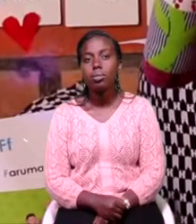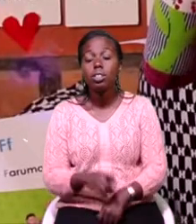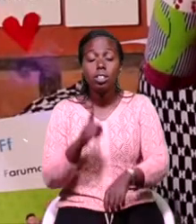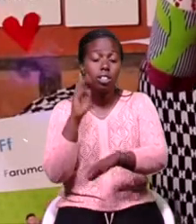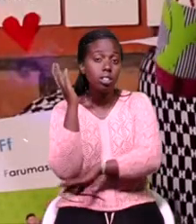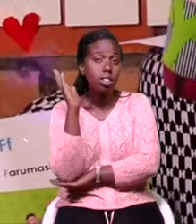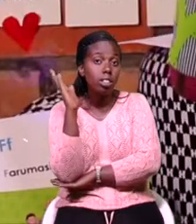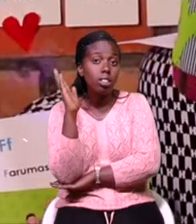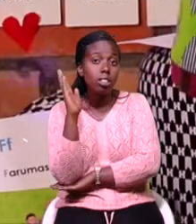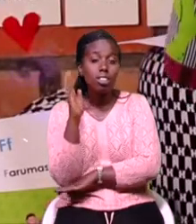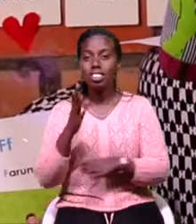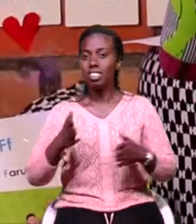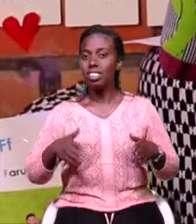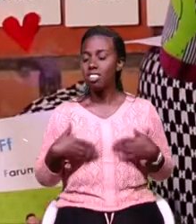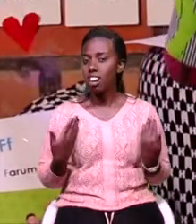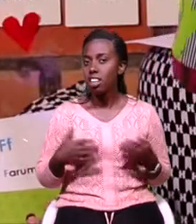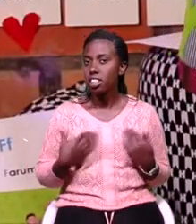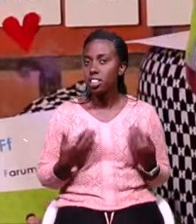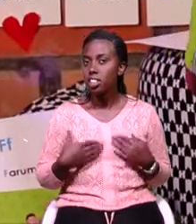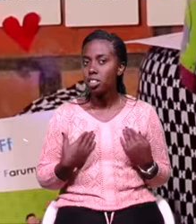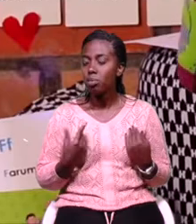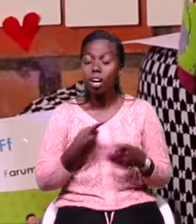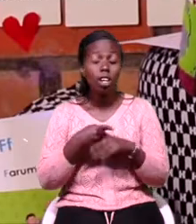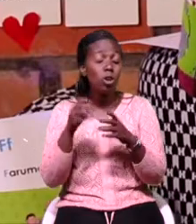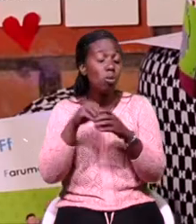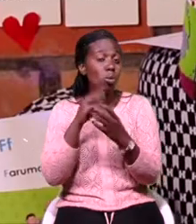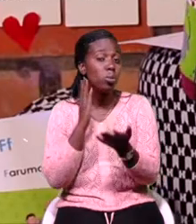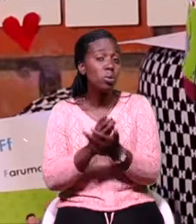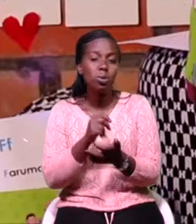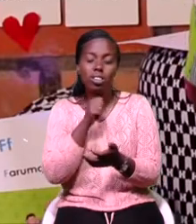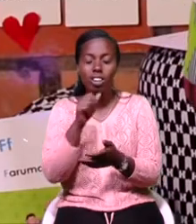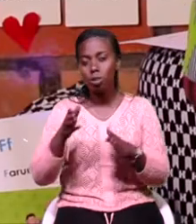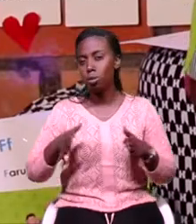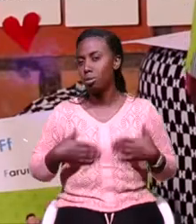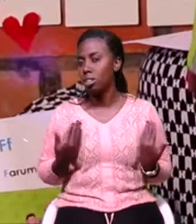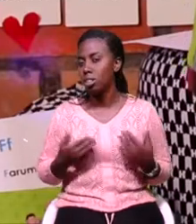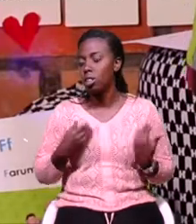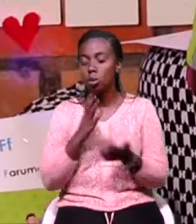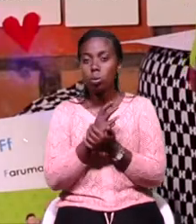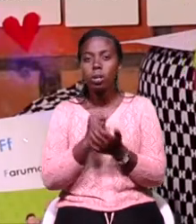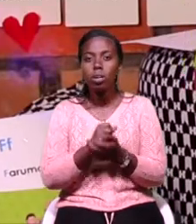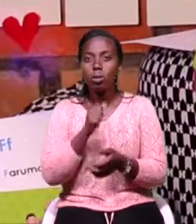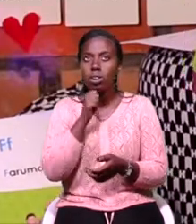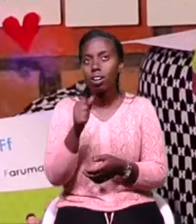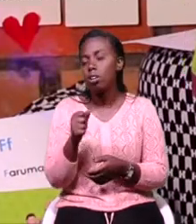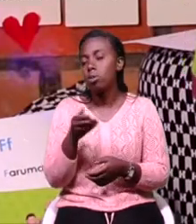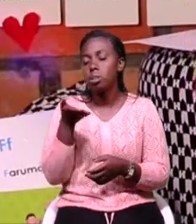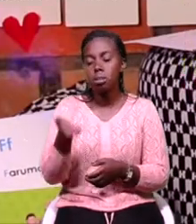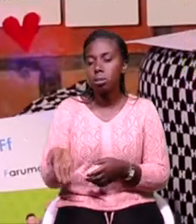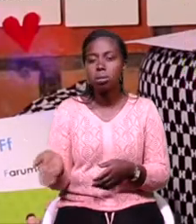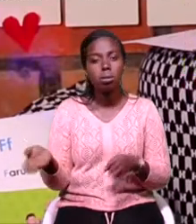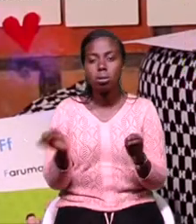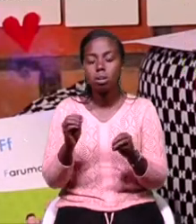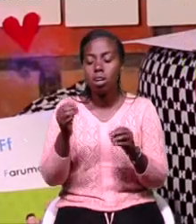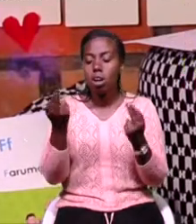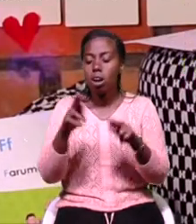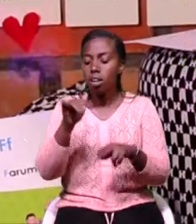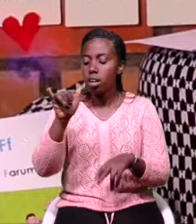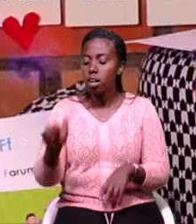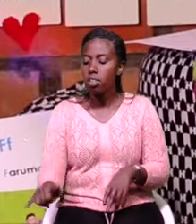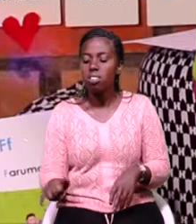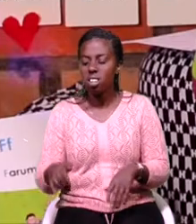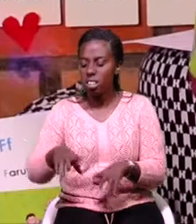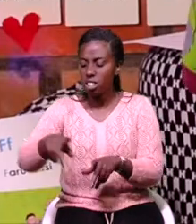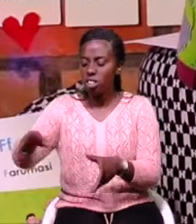igiti cyarishimye ko mu byukuri ntabwo cyari kishimye kuko ntabwo igiti cyari kigihari hari hasigaye